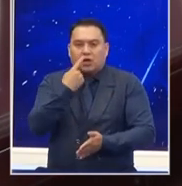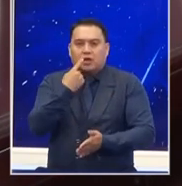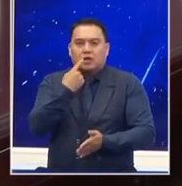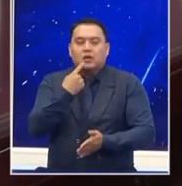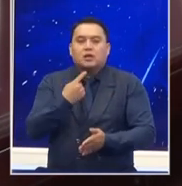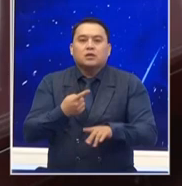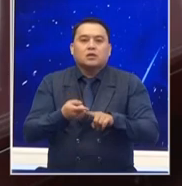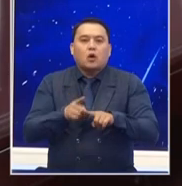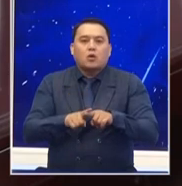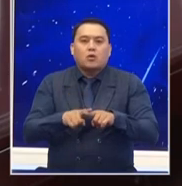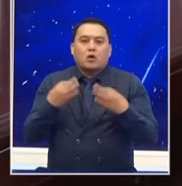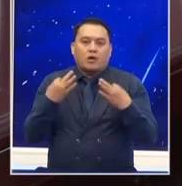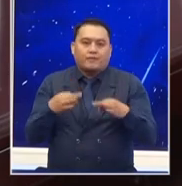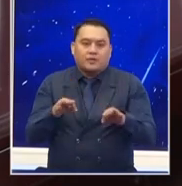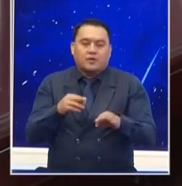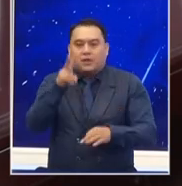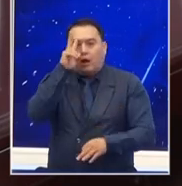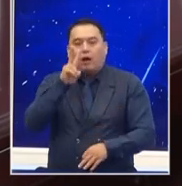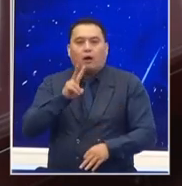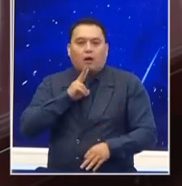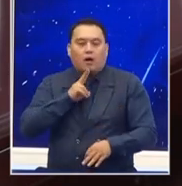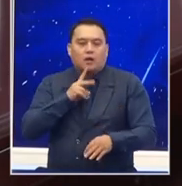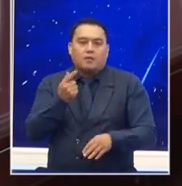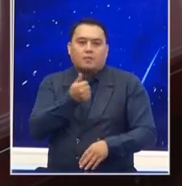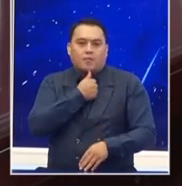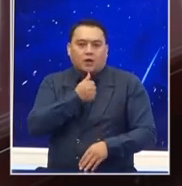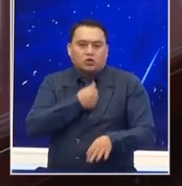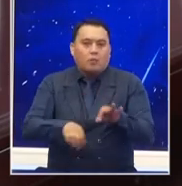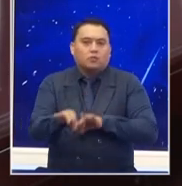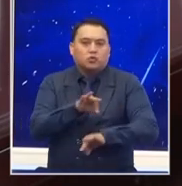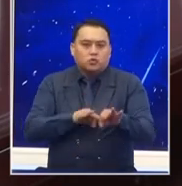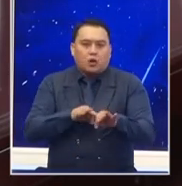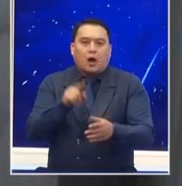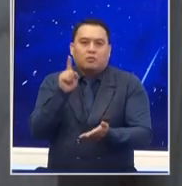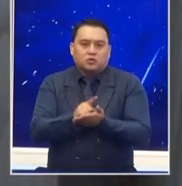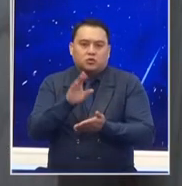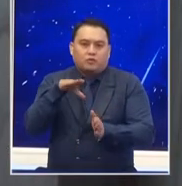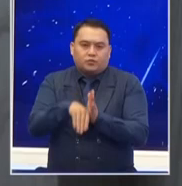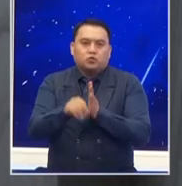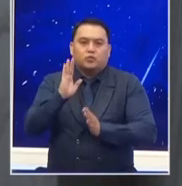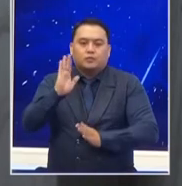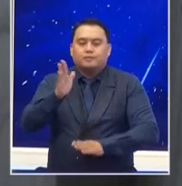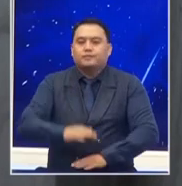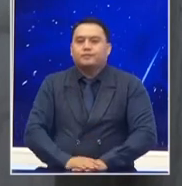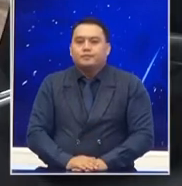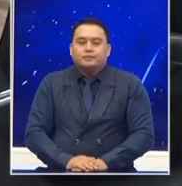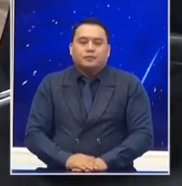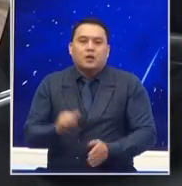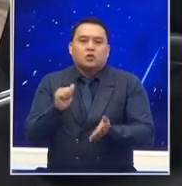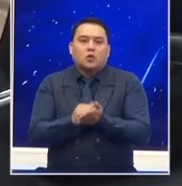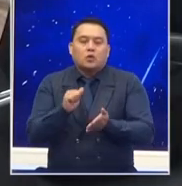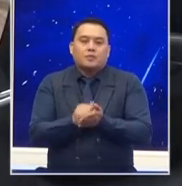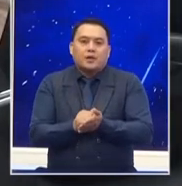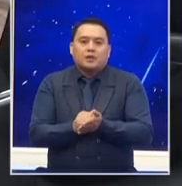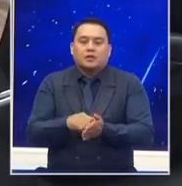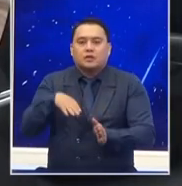ілеспе құжаттарды рәсімдеуге енді 2 ай пилоттық жоба ары қарай міндетті болады. Тауарларға арналған ілеспе жүк